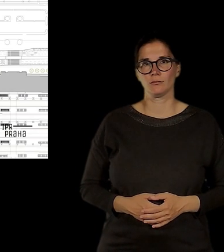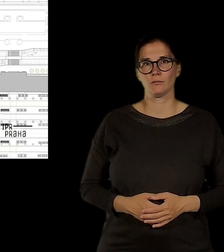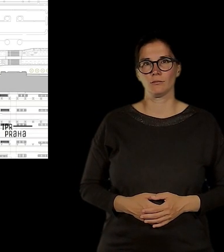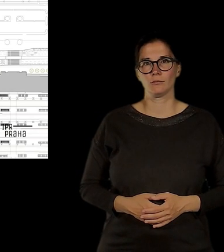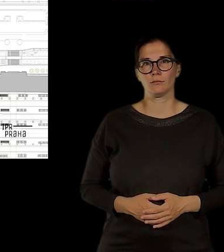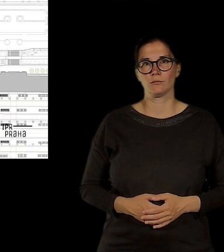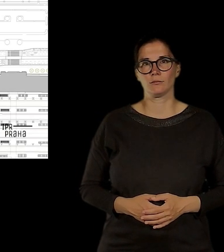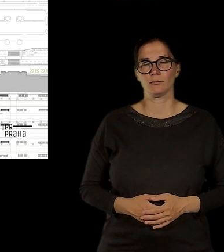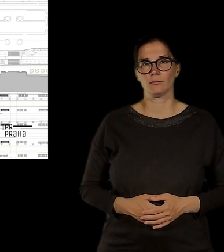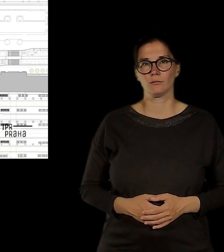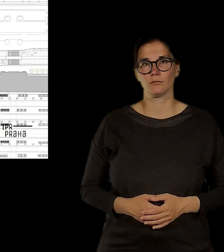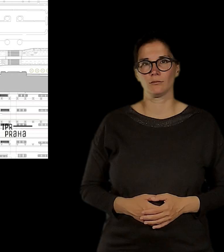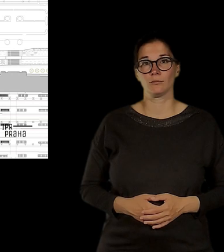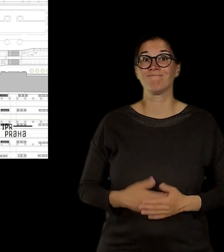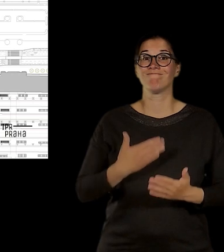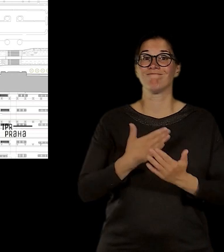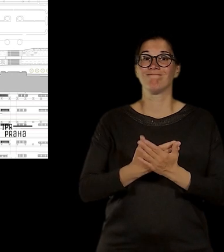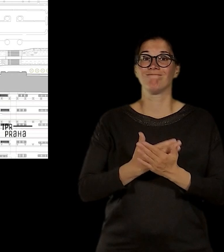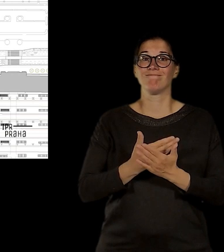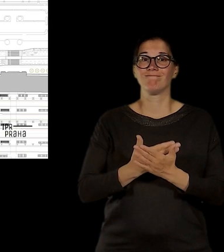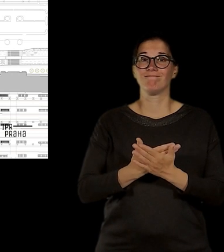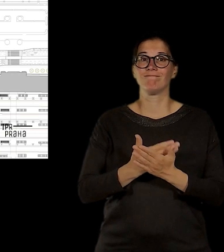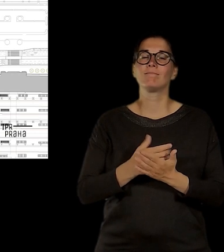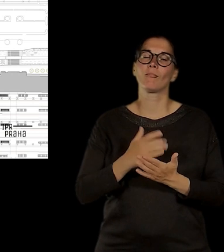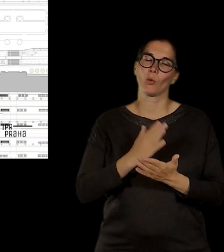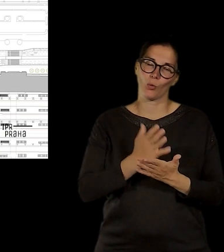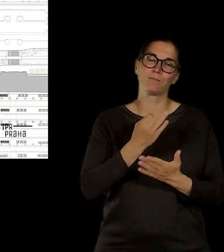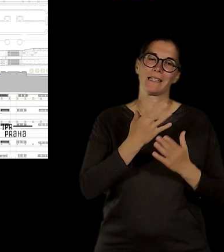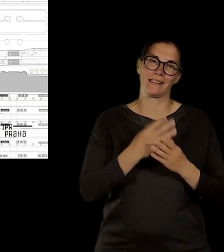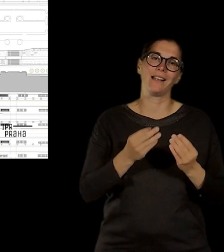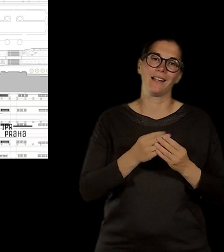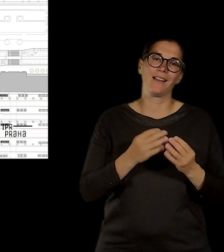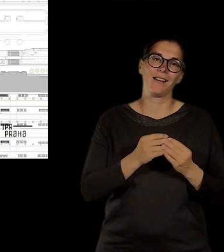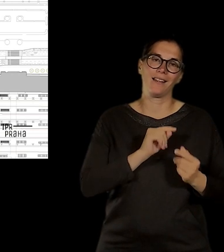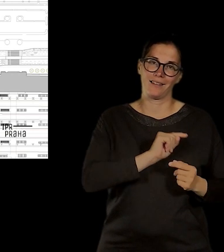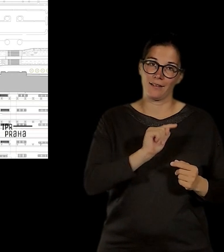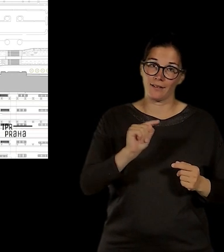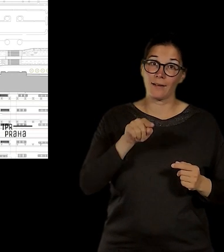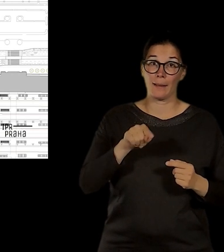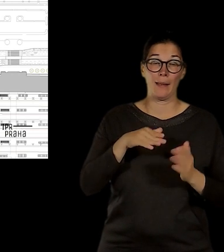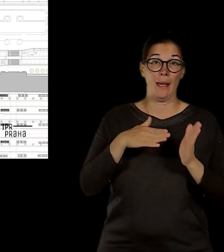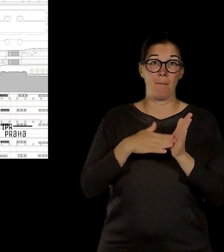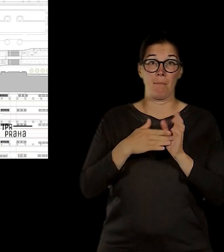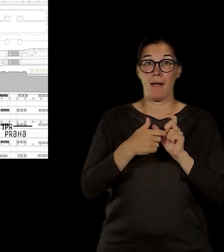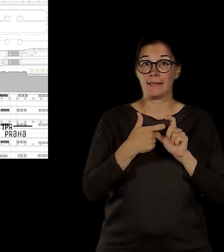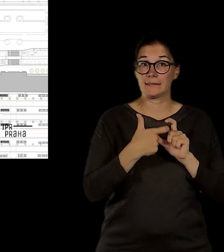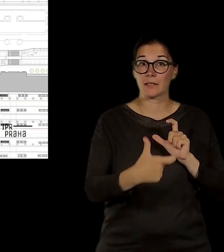A protože vlastně už zaznělo několikrát, že magistrála je svým způsobem